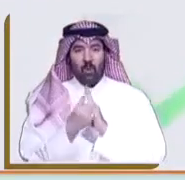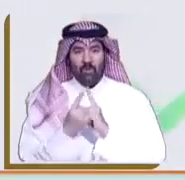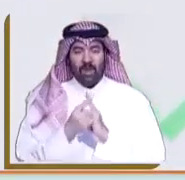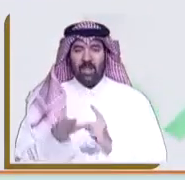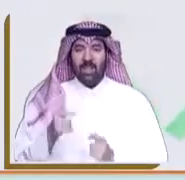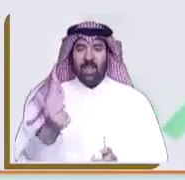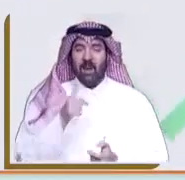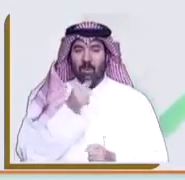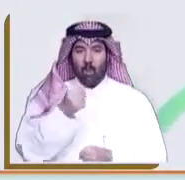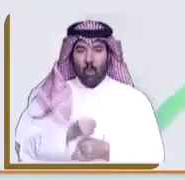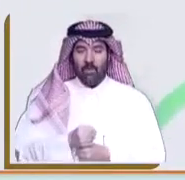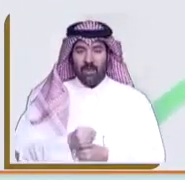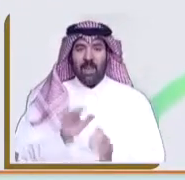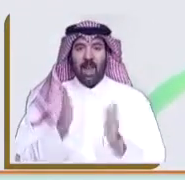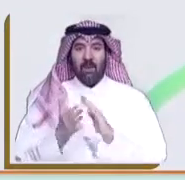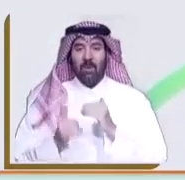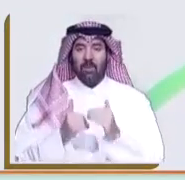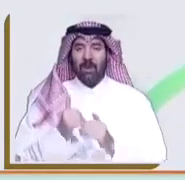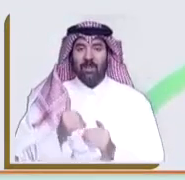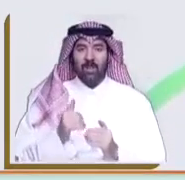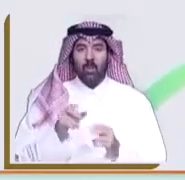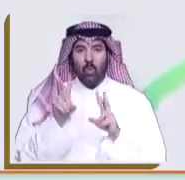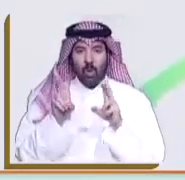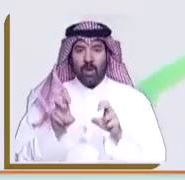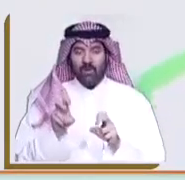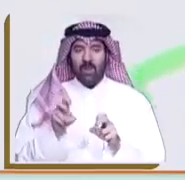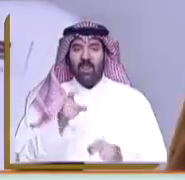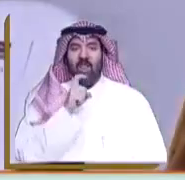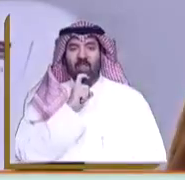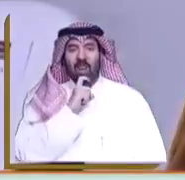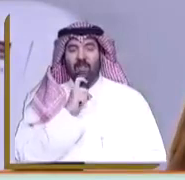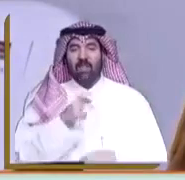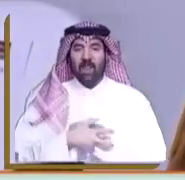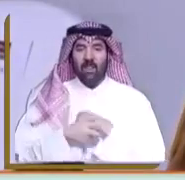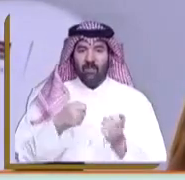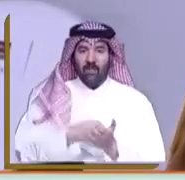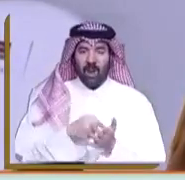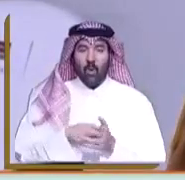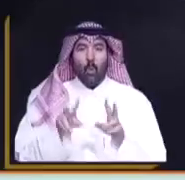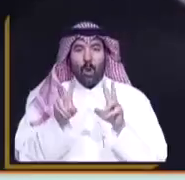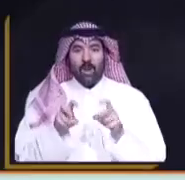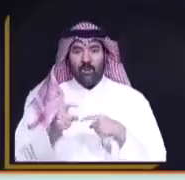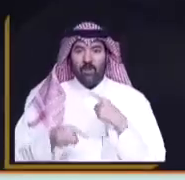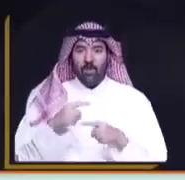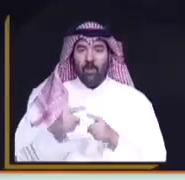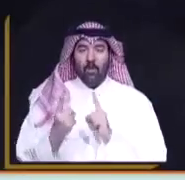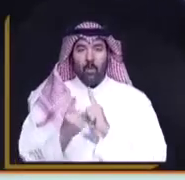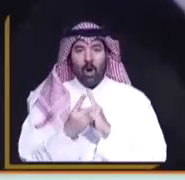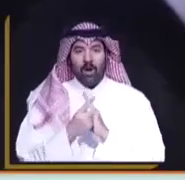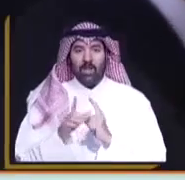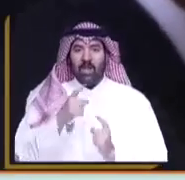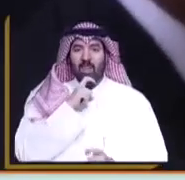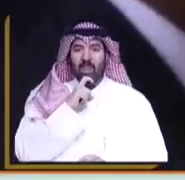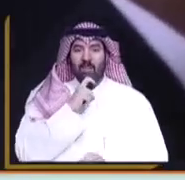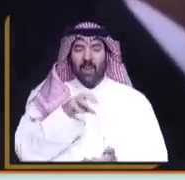لتنسيق العمل الدولي من أجل مكافحة الفقر والاتفاق على أفضل السبل لمواجهة قضايا البلدان